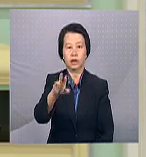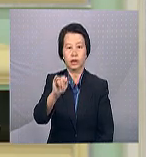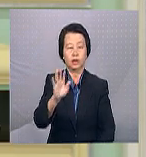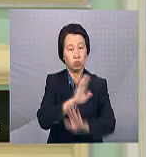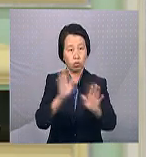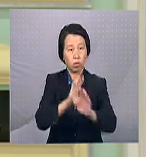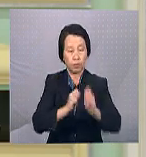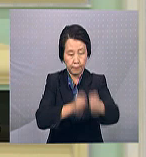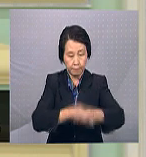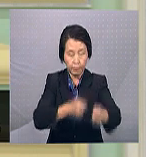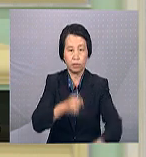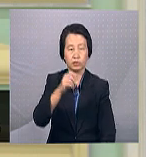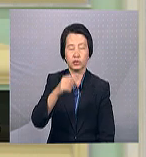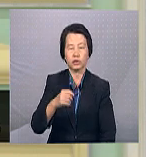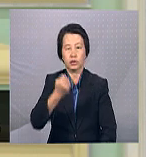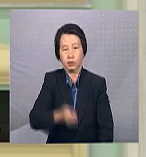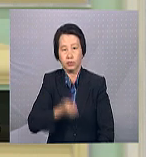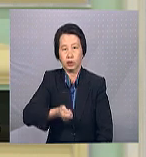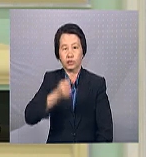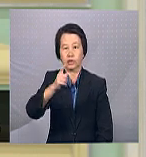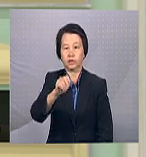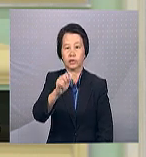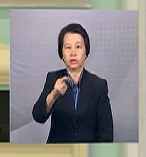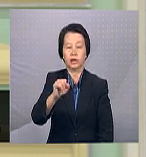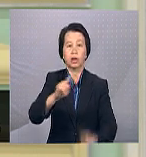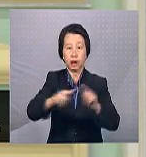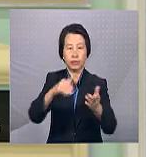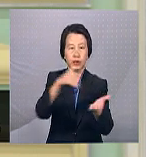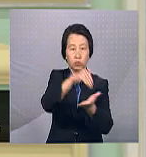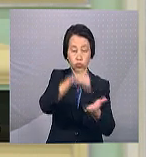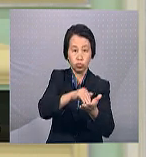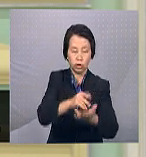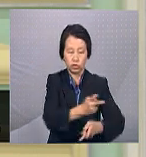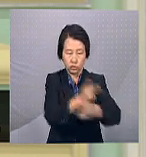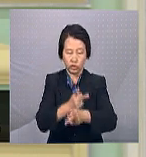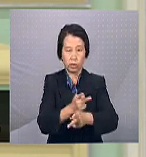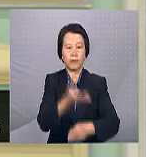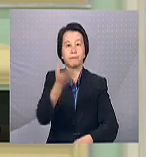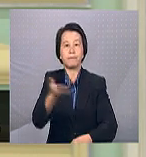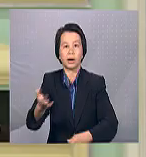Pasar Tani, tetapi Pusat Jualan Barangan Segar Terkawal. Okey.